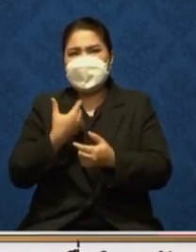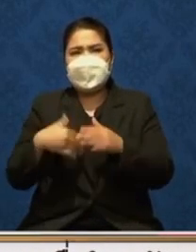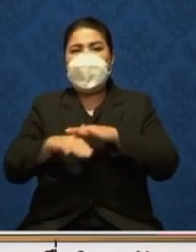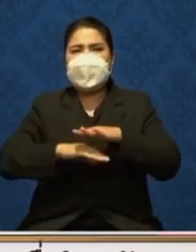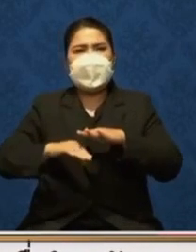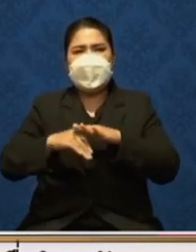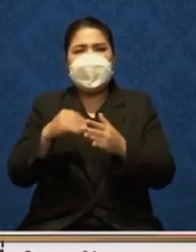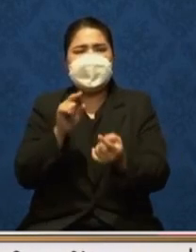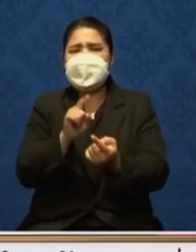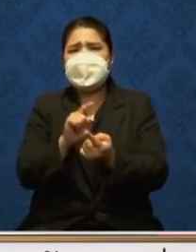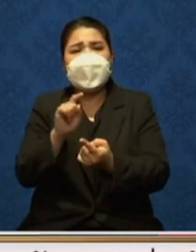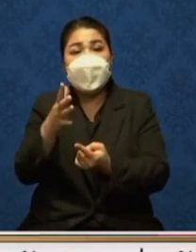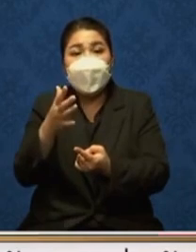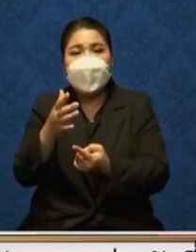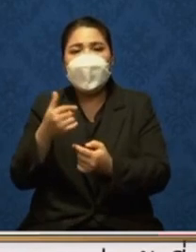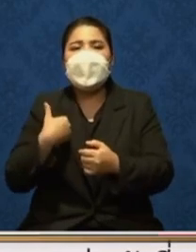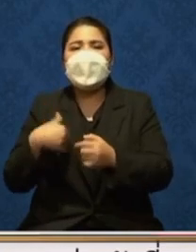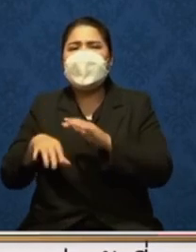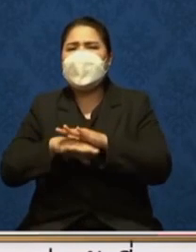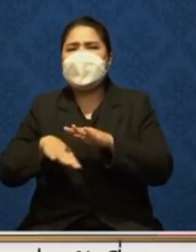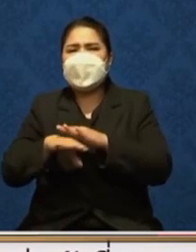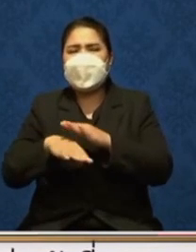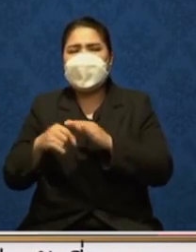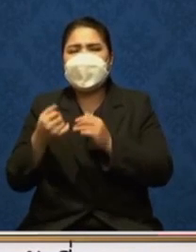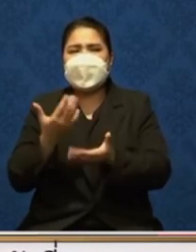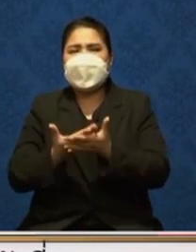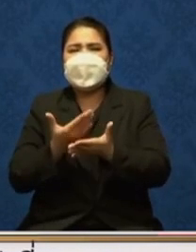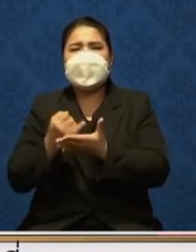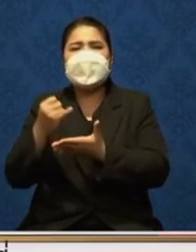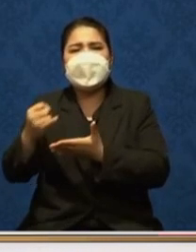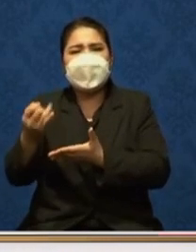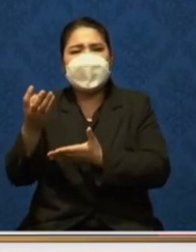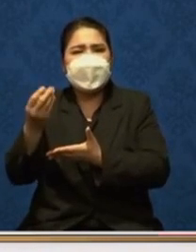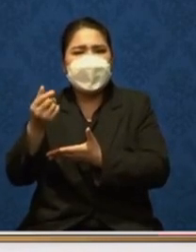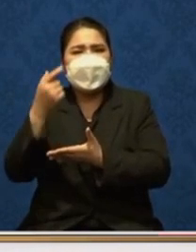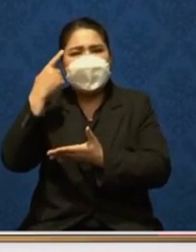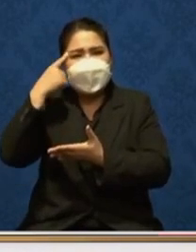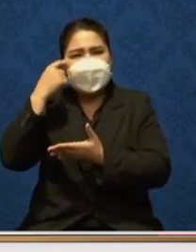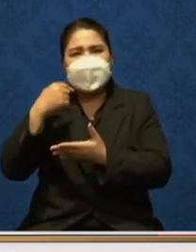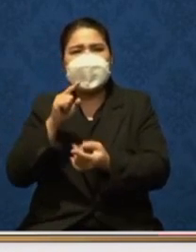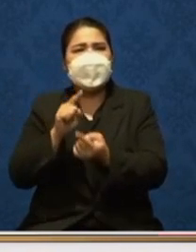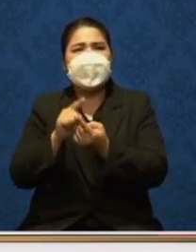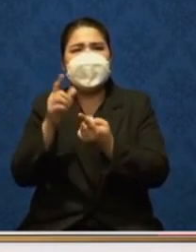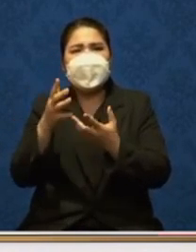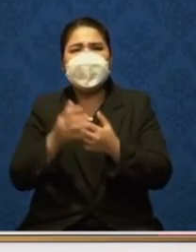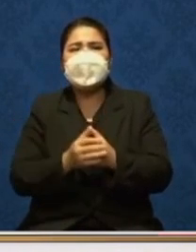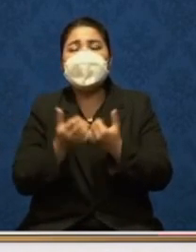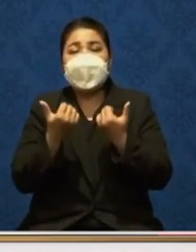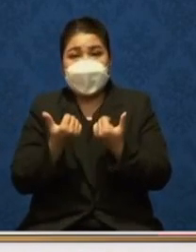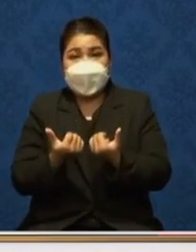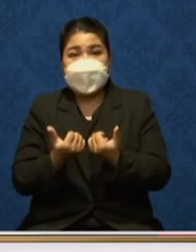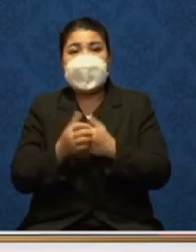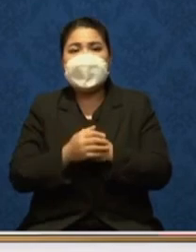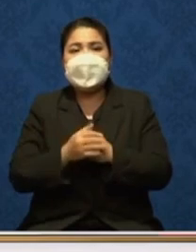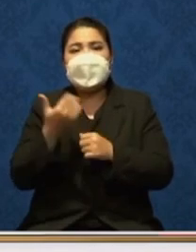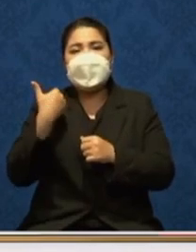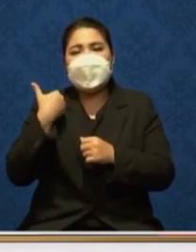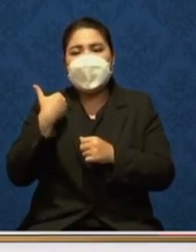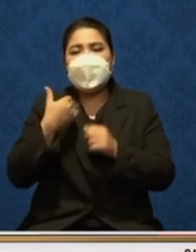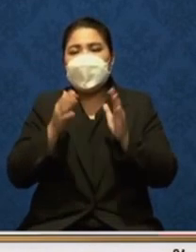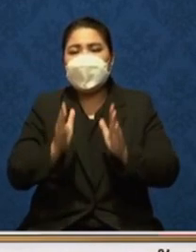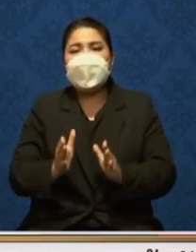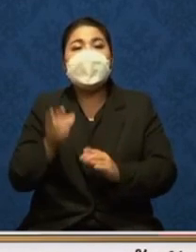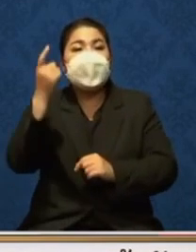วามีการจายเงิกหรอไม่ซึผมตบอกตามตรงครับ วาในโลกนี้อาจจะมีคนที่รคำตอบนี้อยู่แค่ 3 คนค